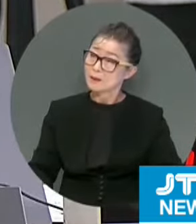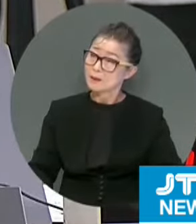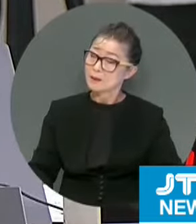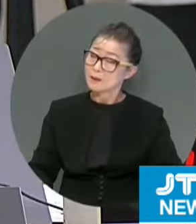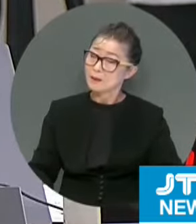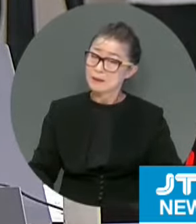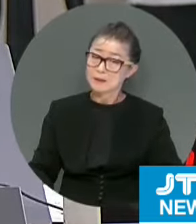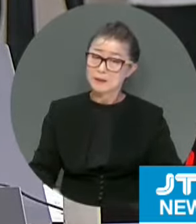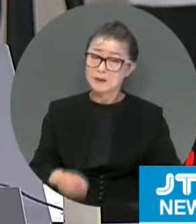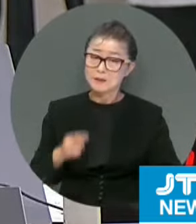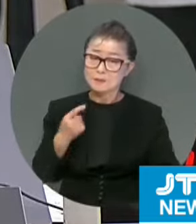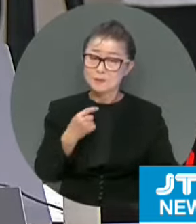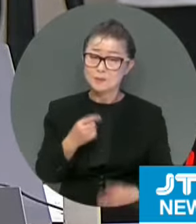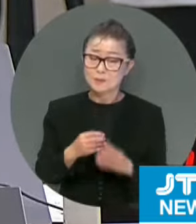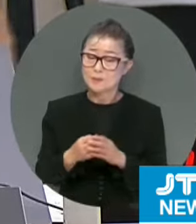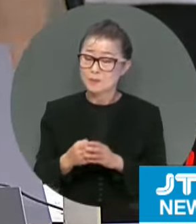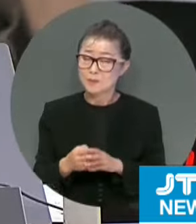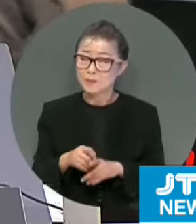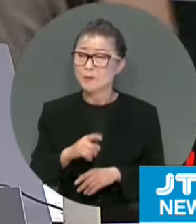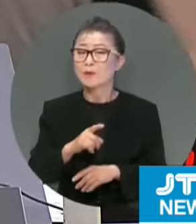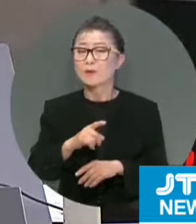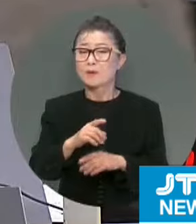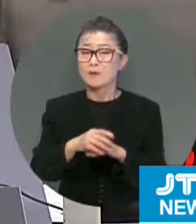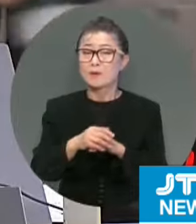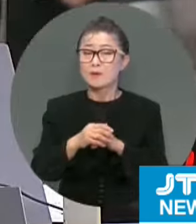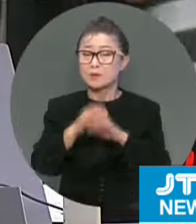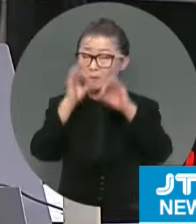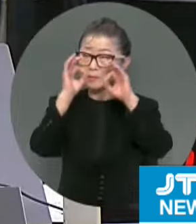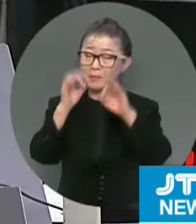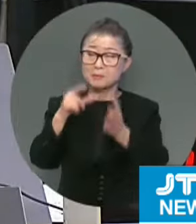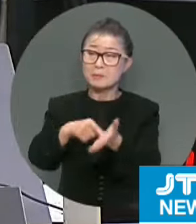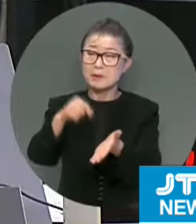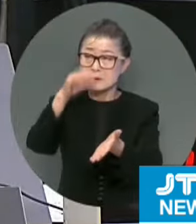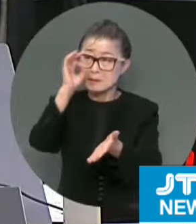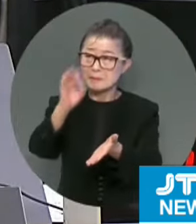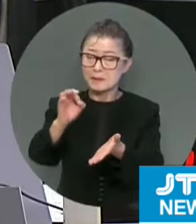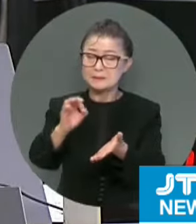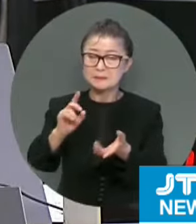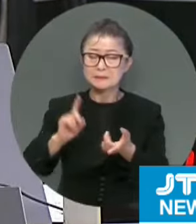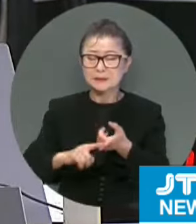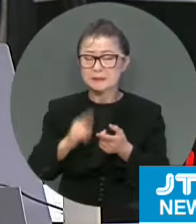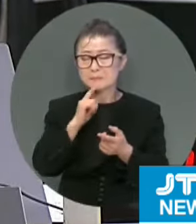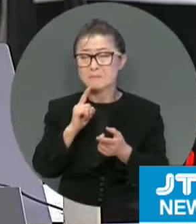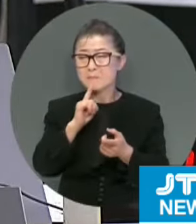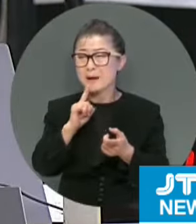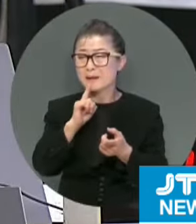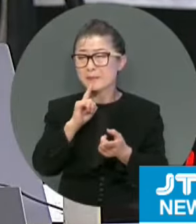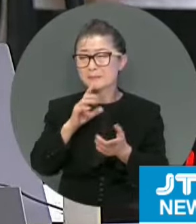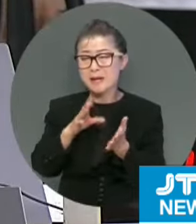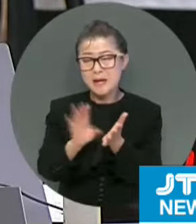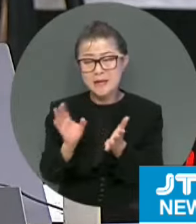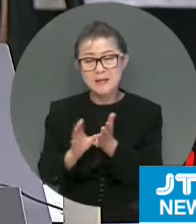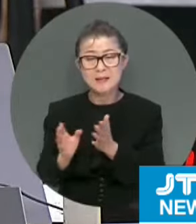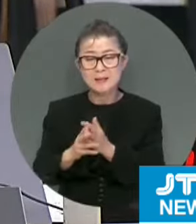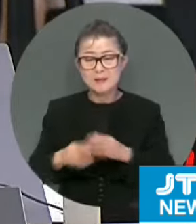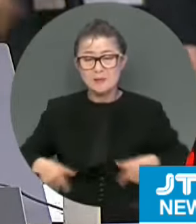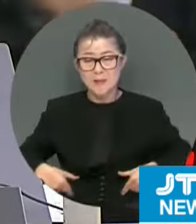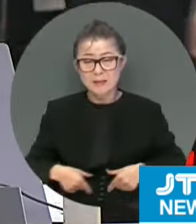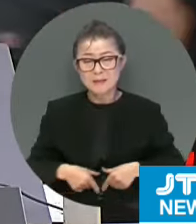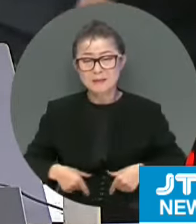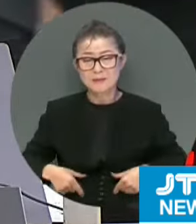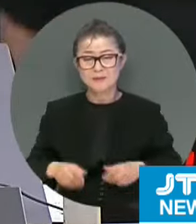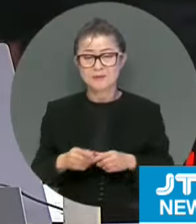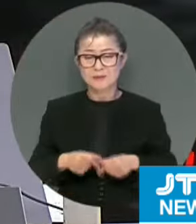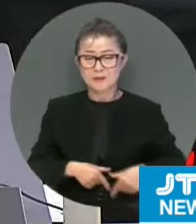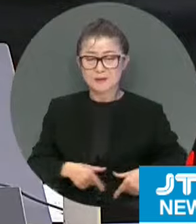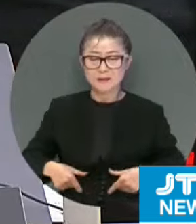그냥 오물이라고 하지 뭐 짐작하시다시피 그런 일이 있었고 또 벨트 또